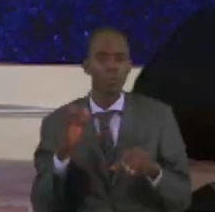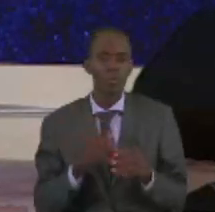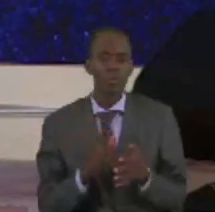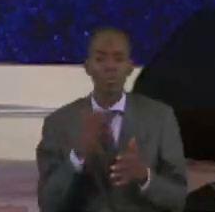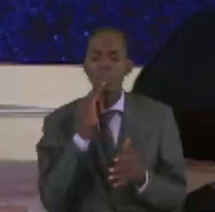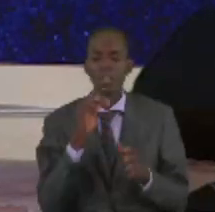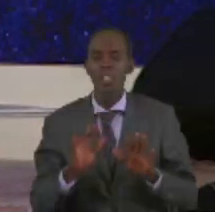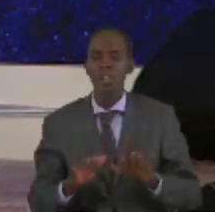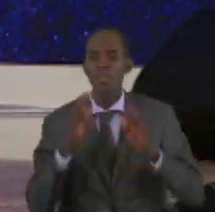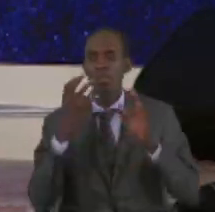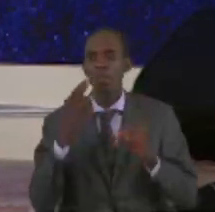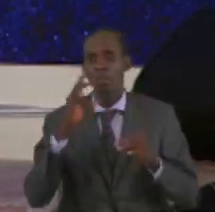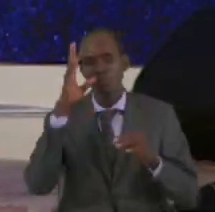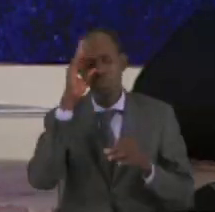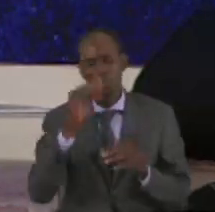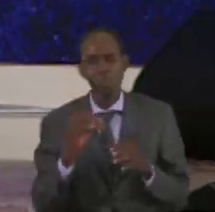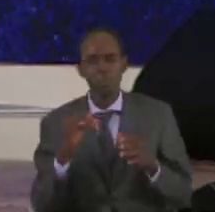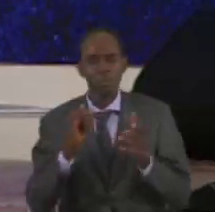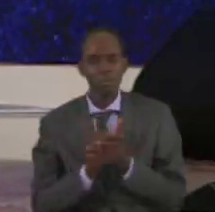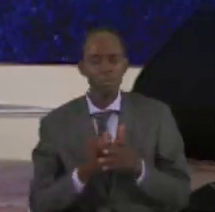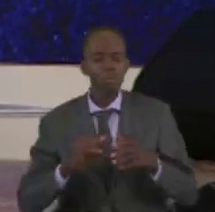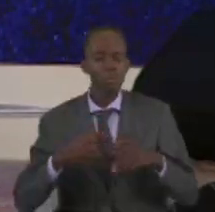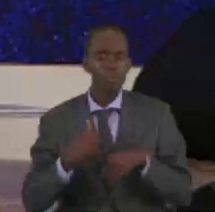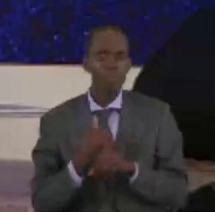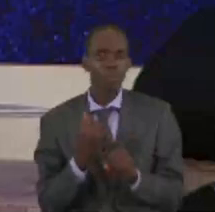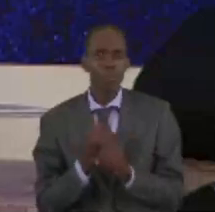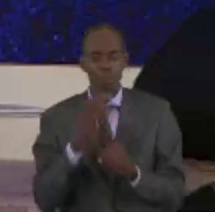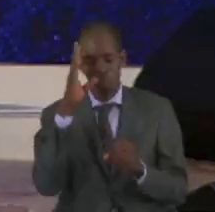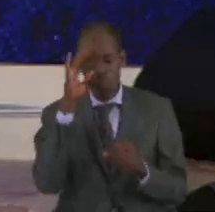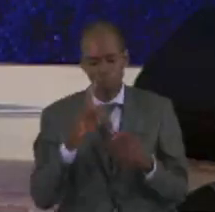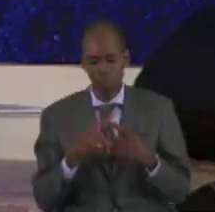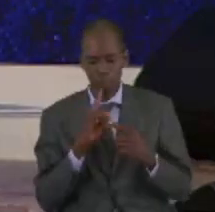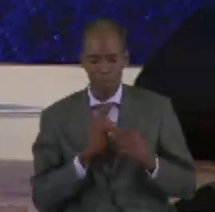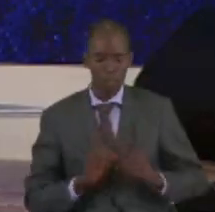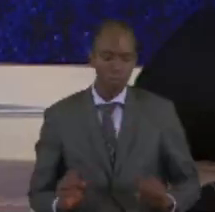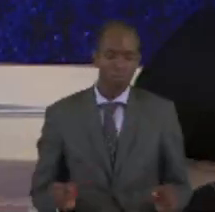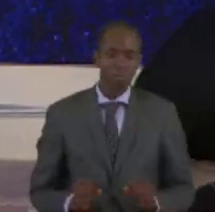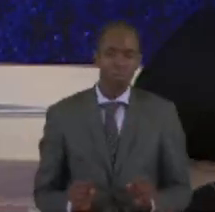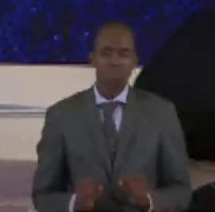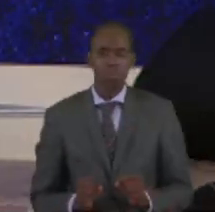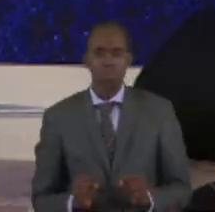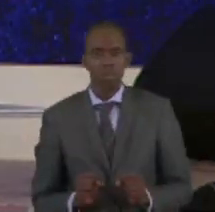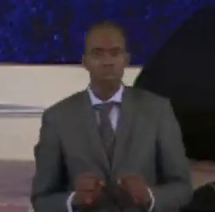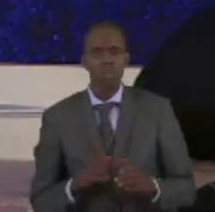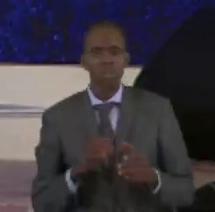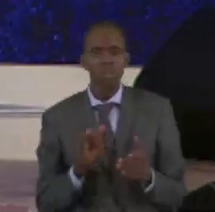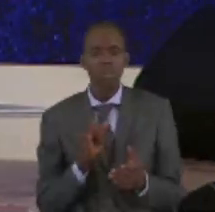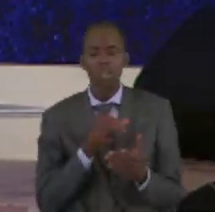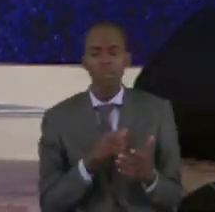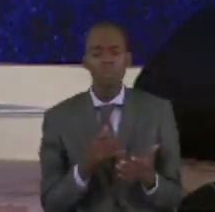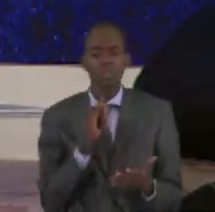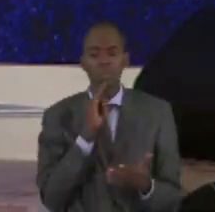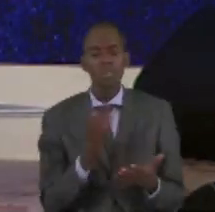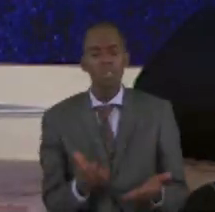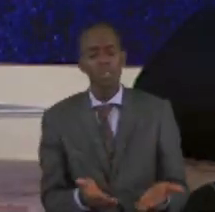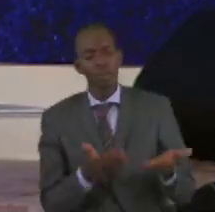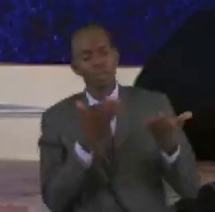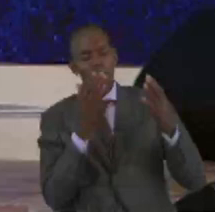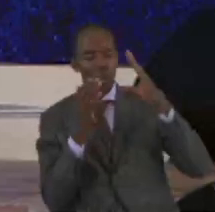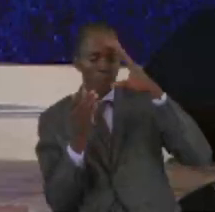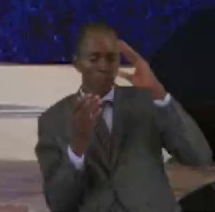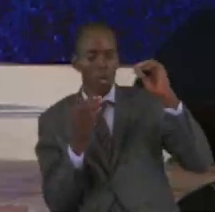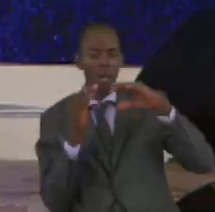fleuves, mais elle ne donne pas. C'est la crainte des hommes qui fait trembler devant les hommes et ils ont honte. Il